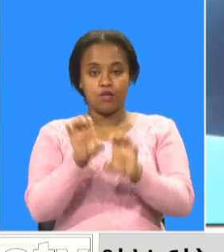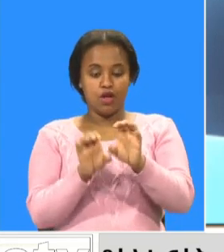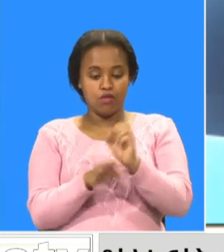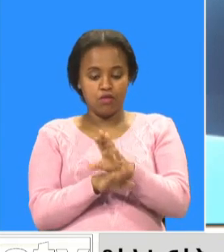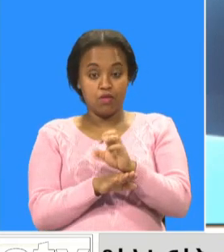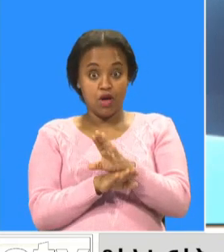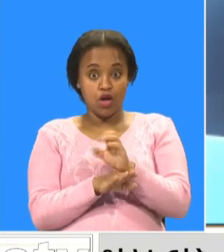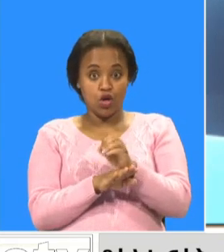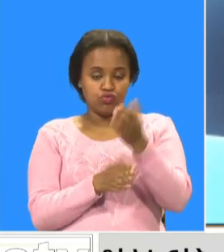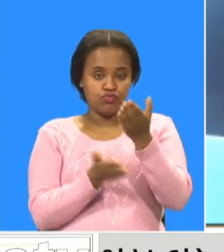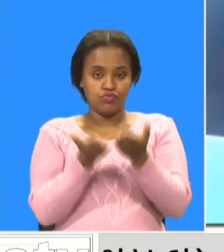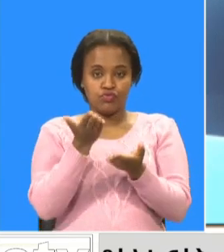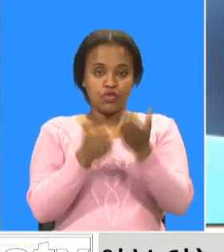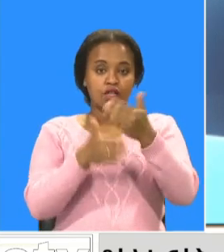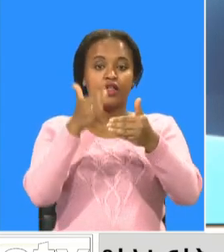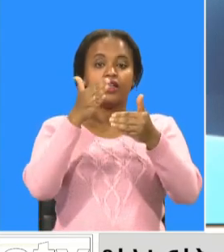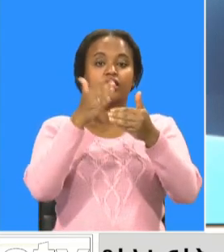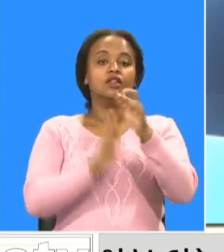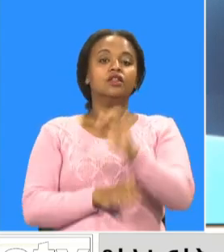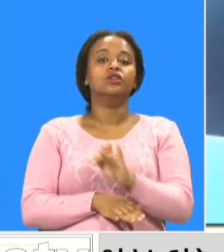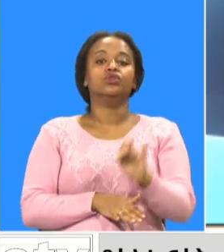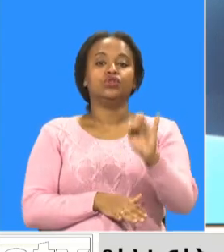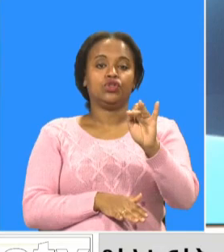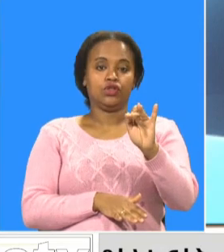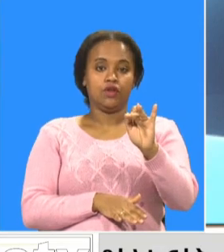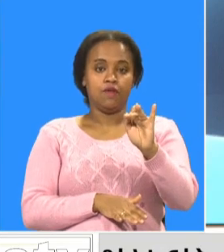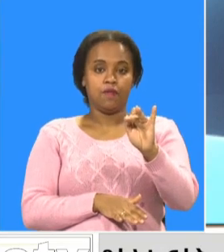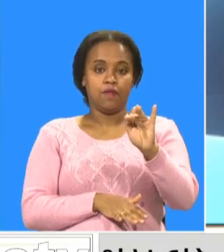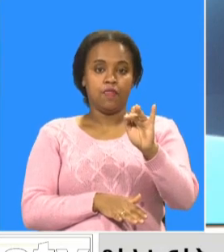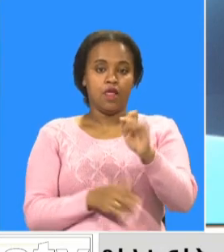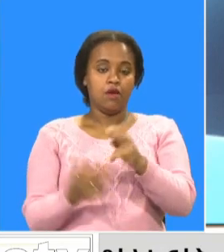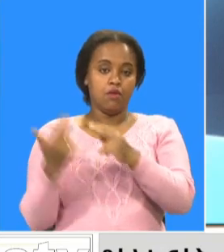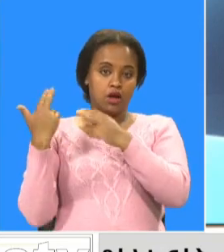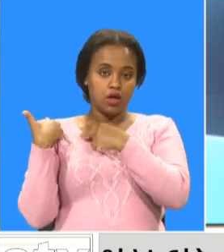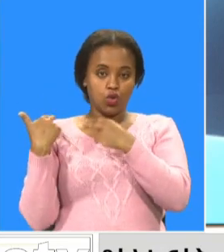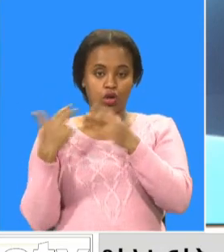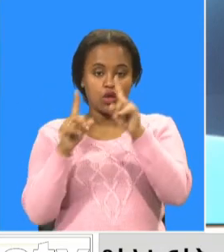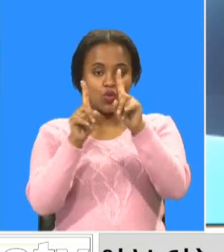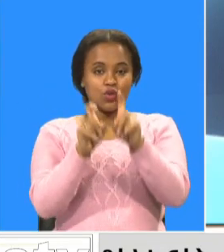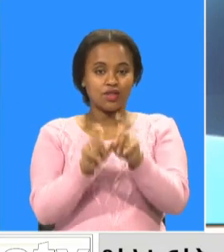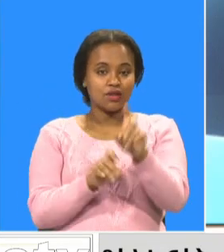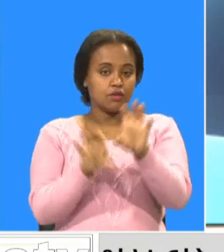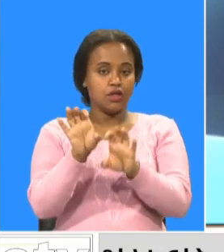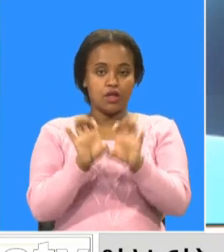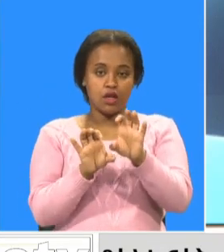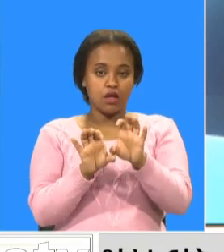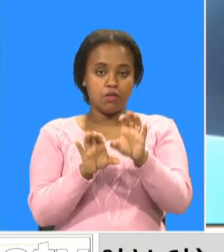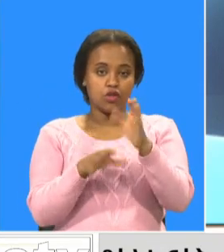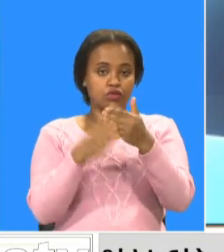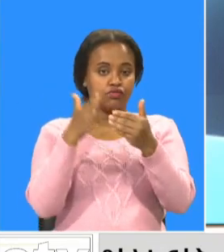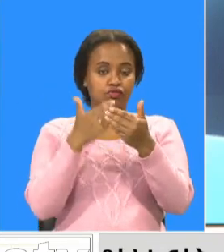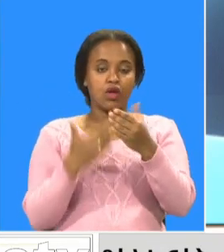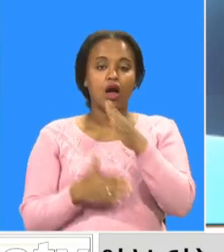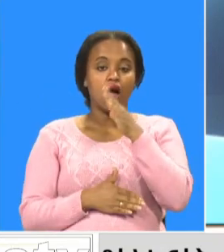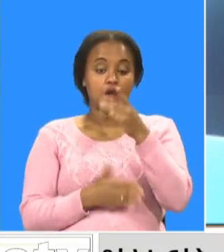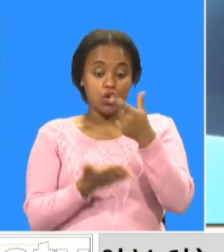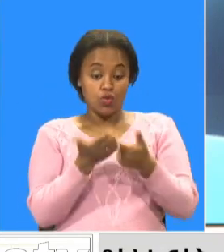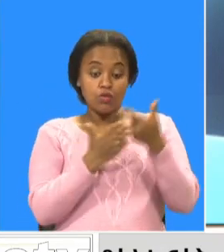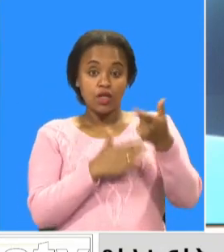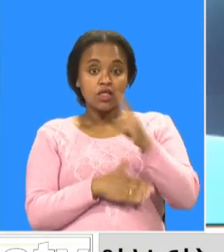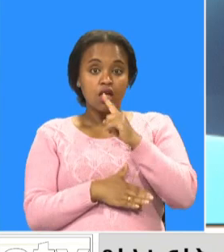የሚመከሩ ስታንዳርዶች እንጂ ማንዳታሪ ቁጥጥር የሚደረግባቸው ስታንዳርዶች አይደሉም። ለዛ ነው